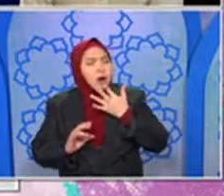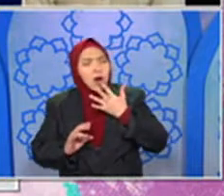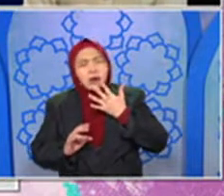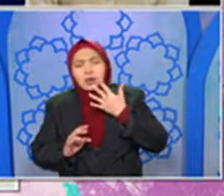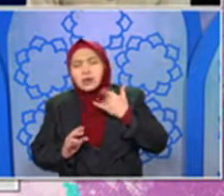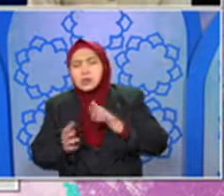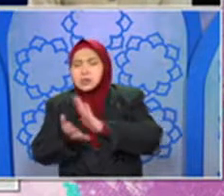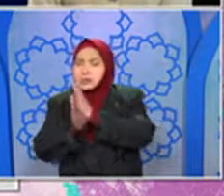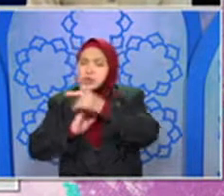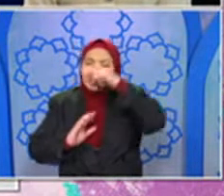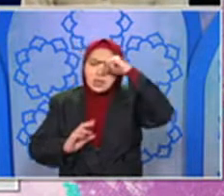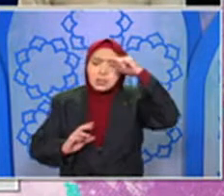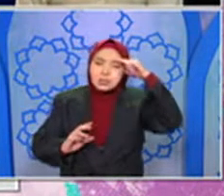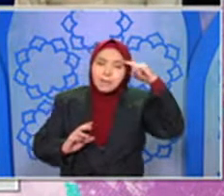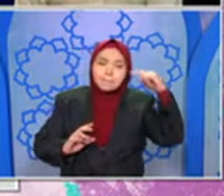أحوى